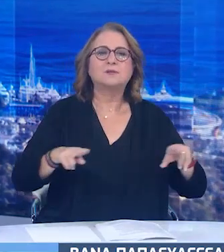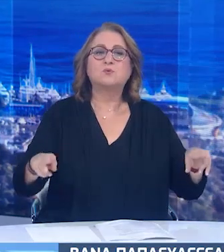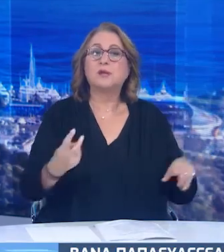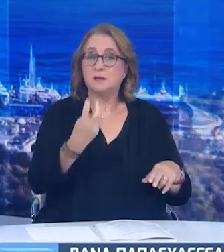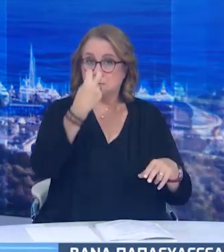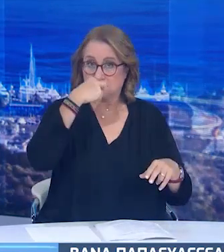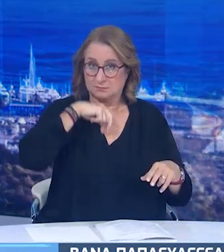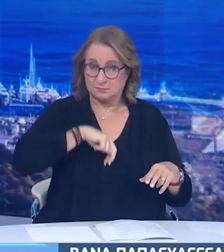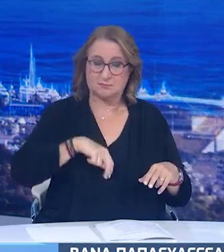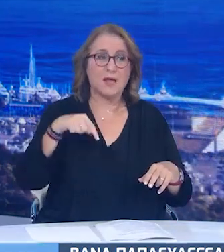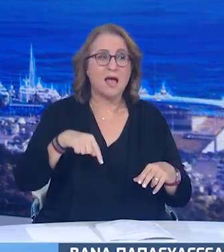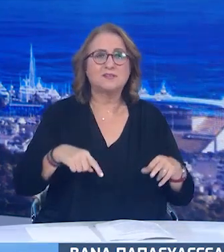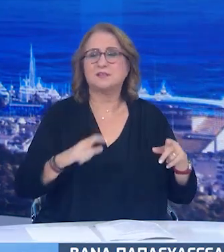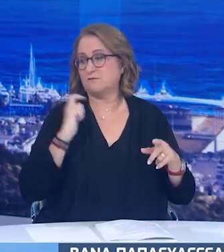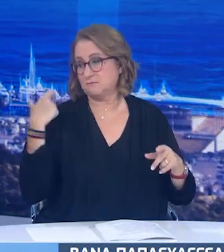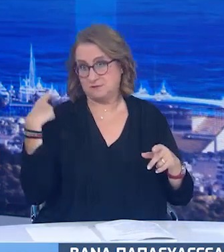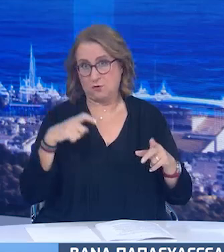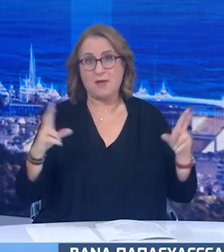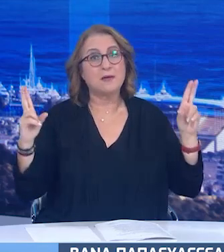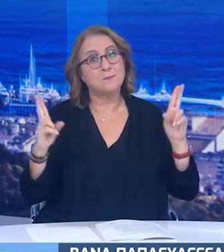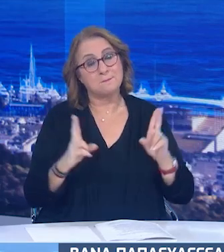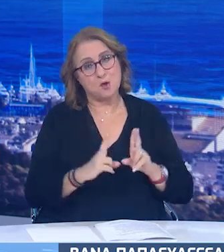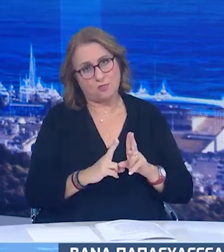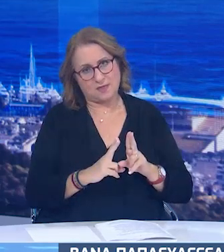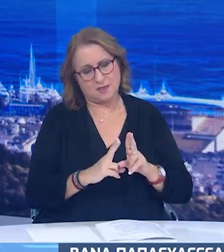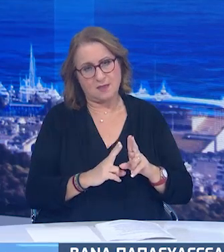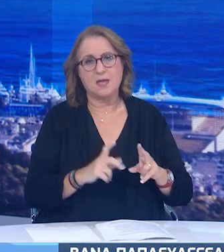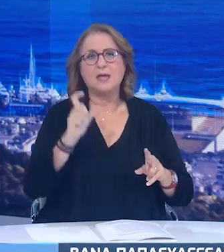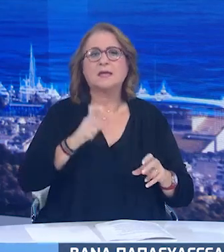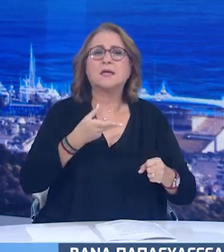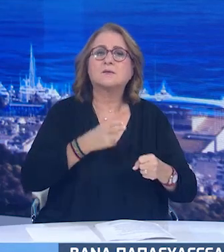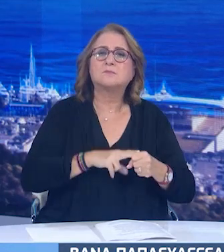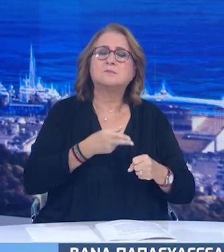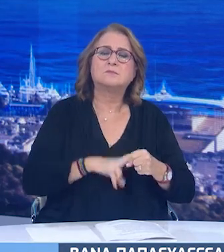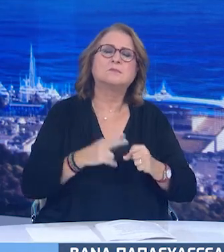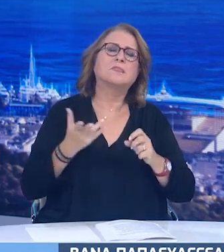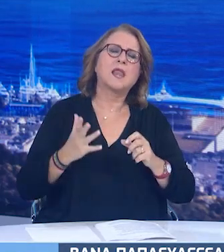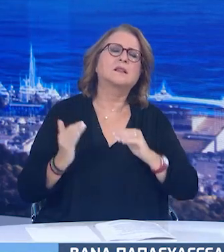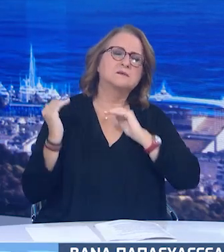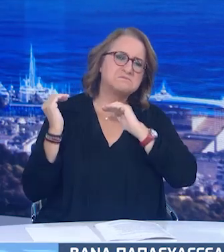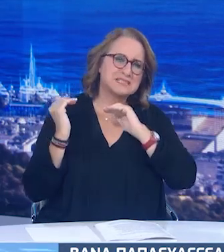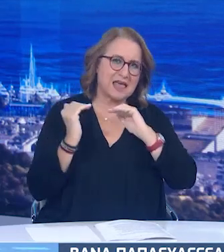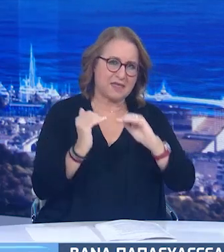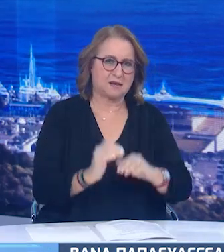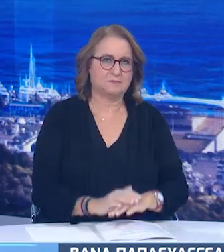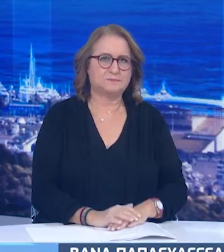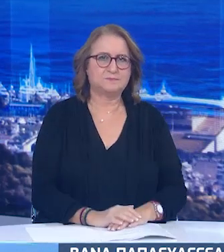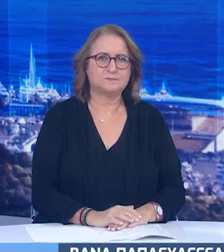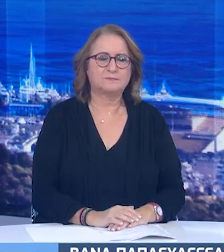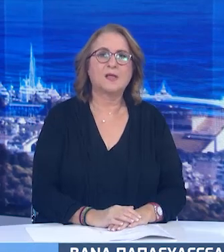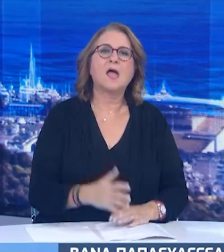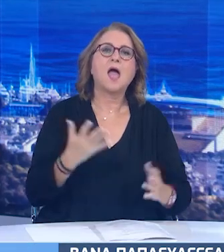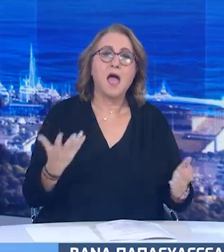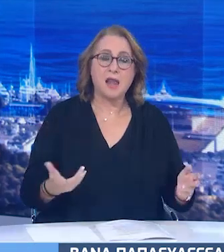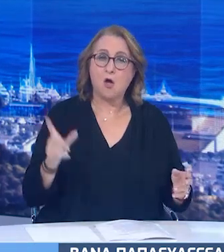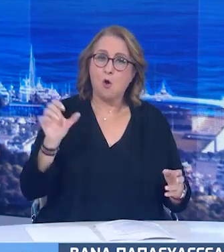κορονοϊού μειώθηκε αυτή την εβδομάδα, ενώ ο αριθμός των συνανθρώπων μας που χάνονται καθημερινά παραμένει σταθερός. Όμως, ας μην ξεχνάμε,